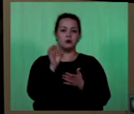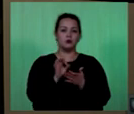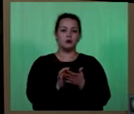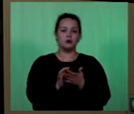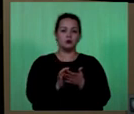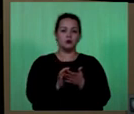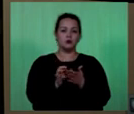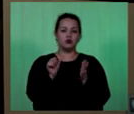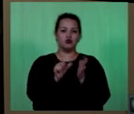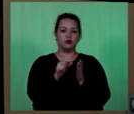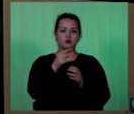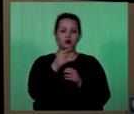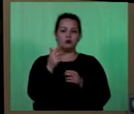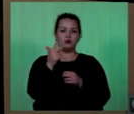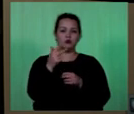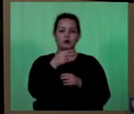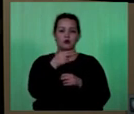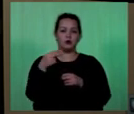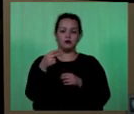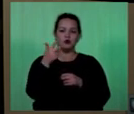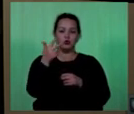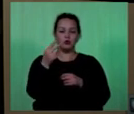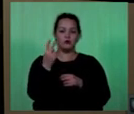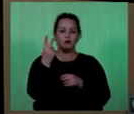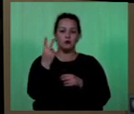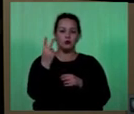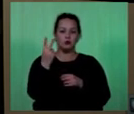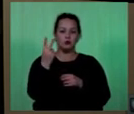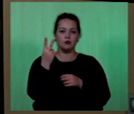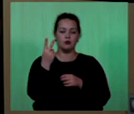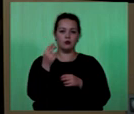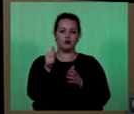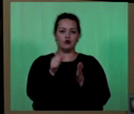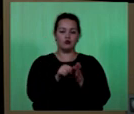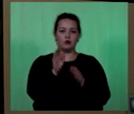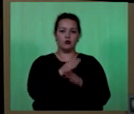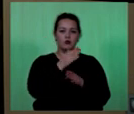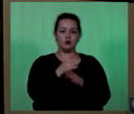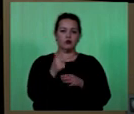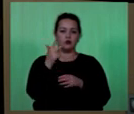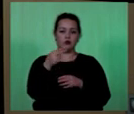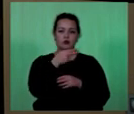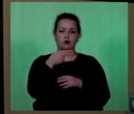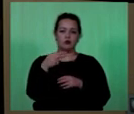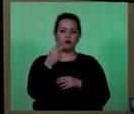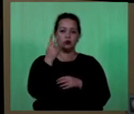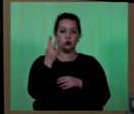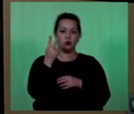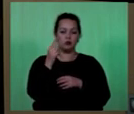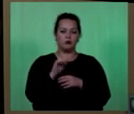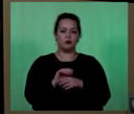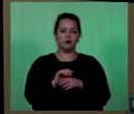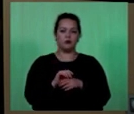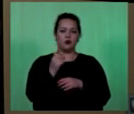6 вычесть 3 равно 3 2 6 разделить на 3 равно двум и